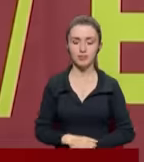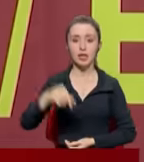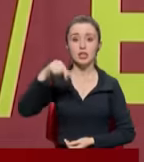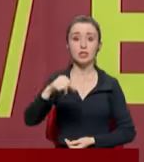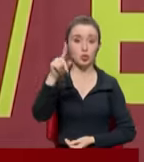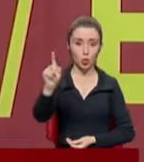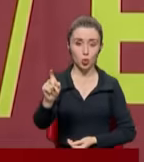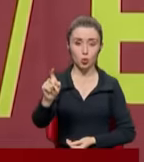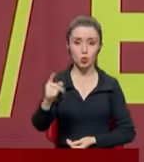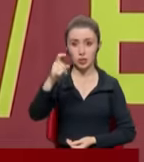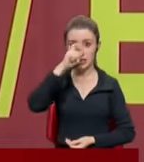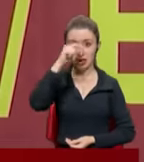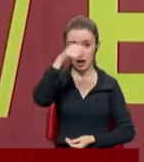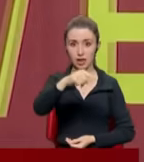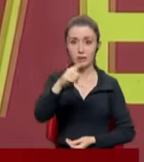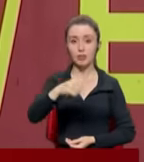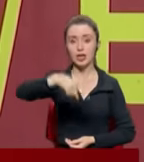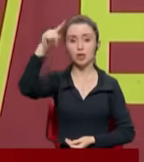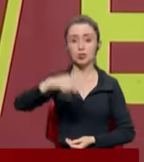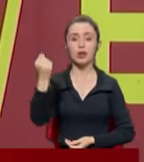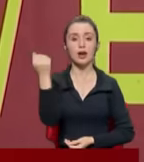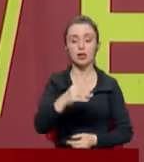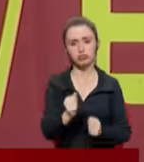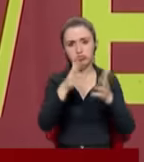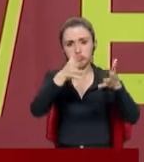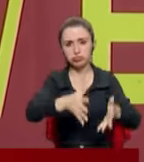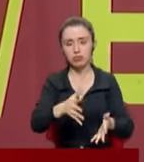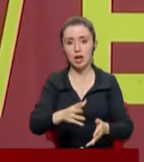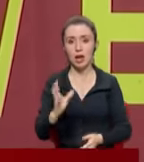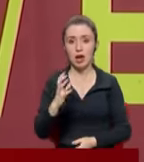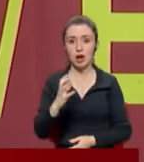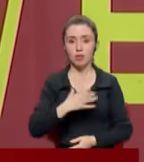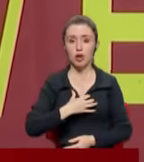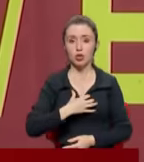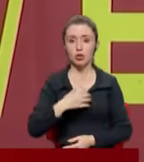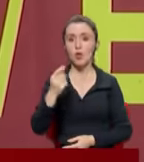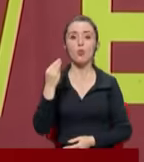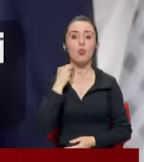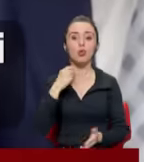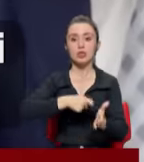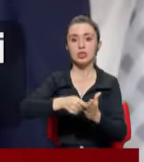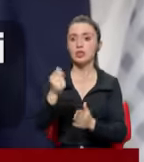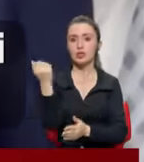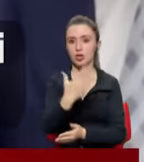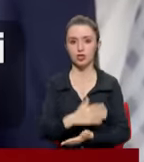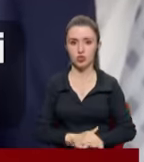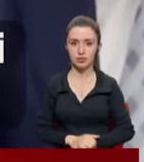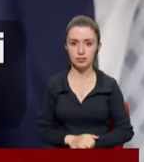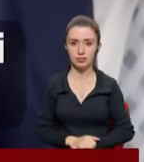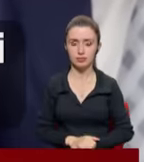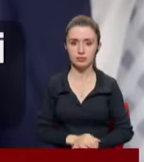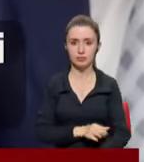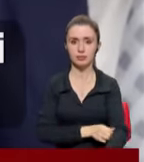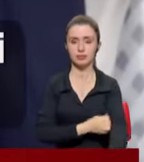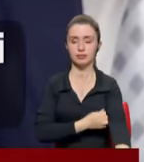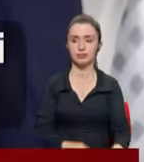şimdi soruyoruz sarayın bir günde ne kadar harcıyor patronların silinen borçları ne kadar 2024 bütçesinden